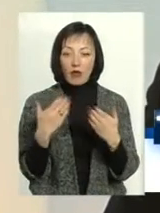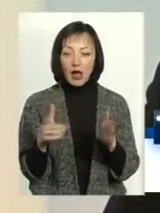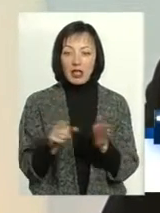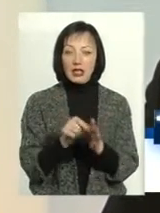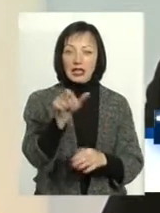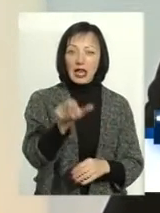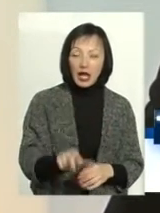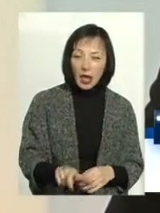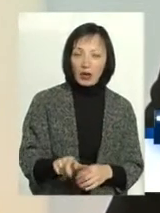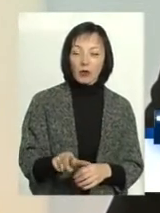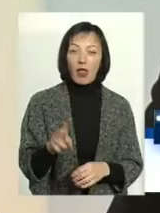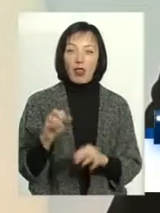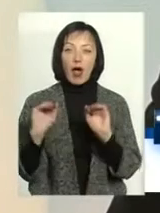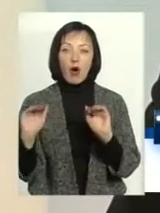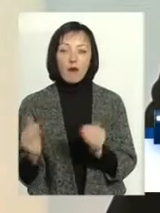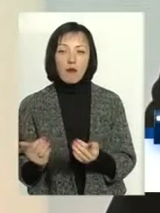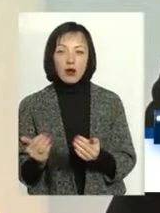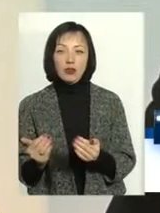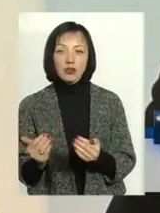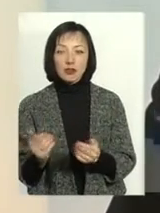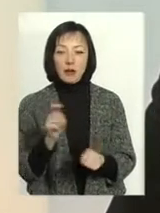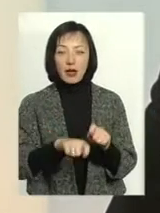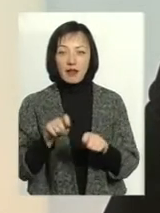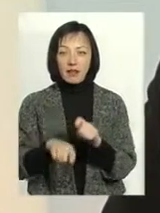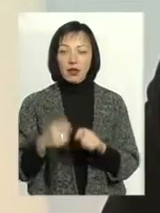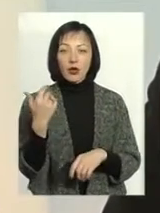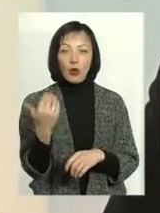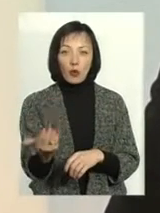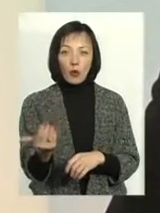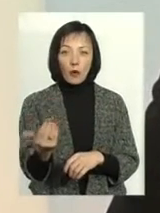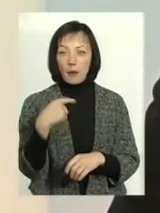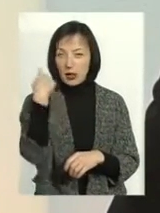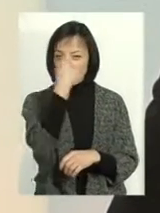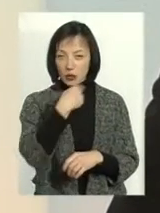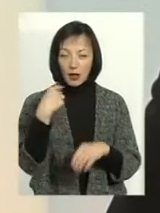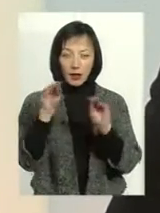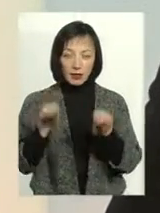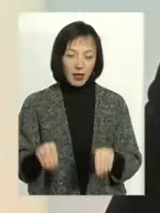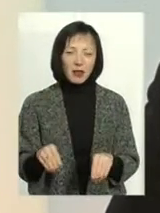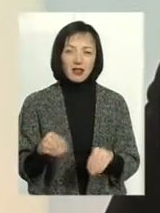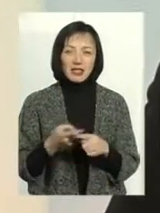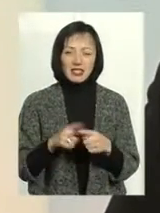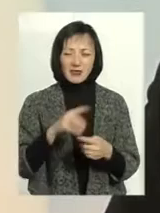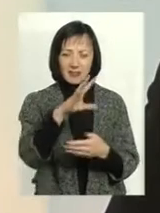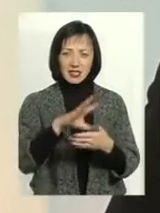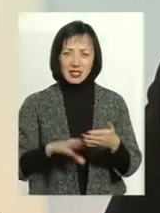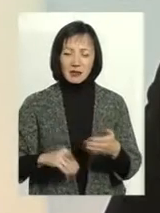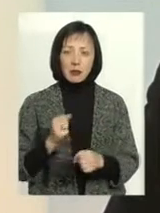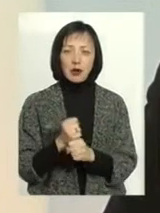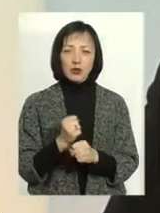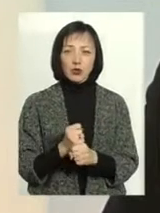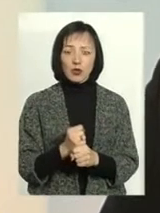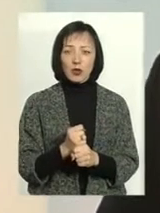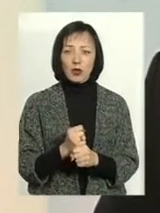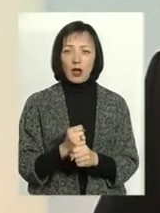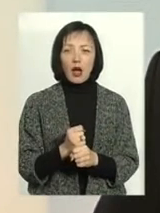на обмеження перевірки його персональних даних. Ну, вони всі працюють. Друге